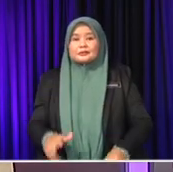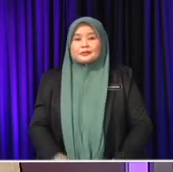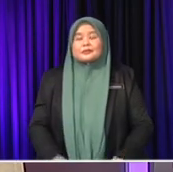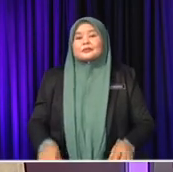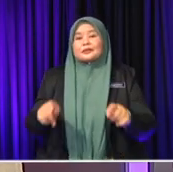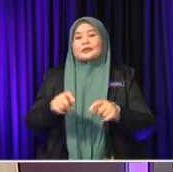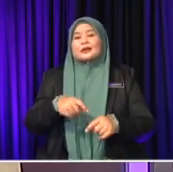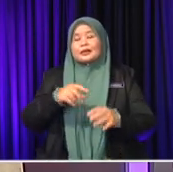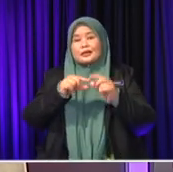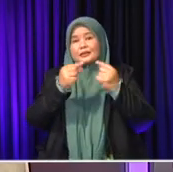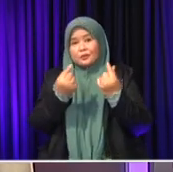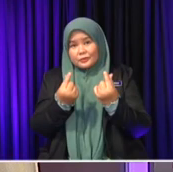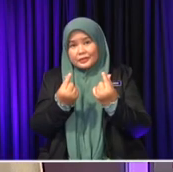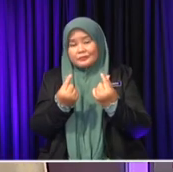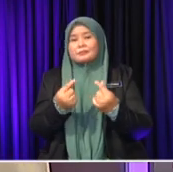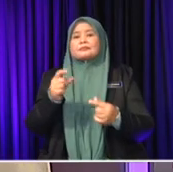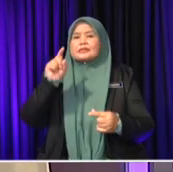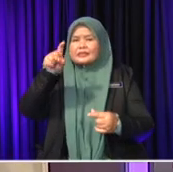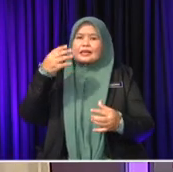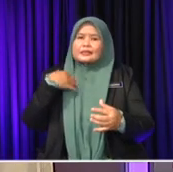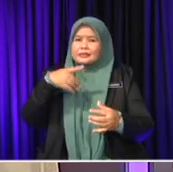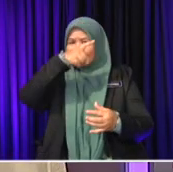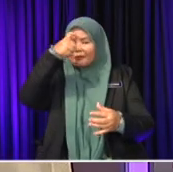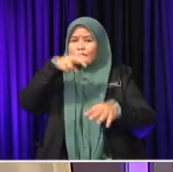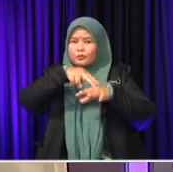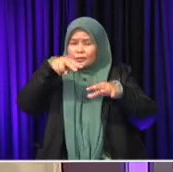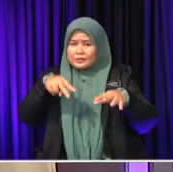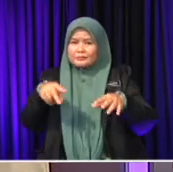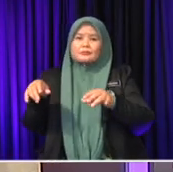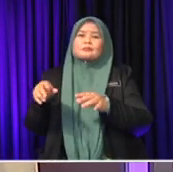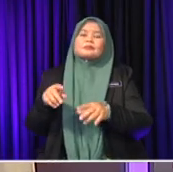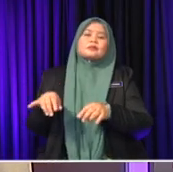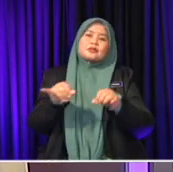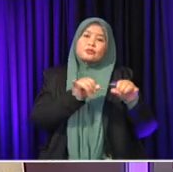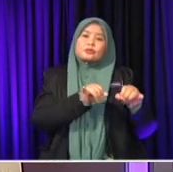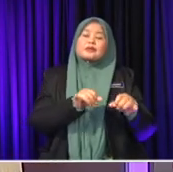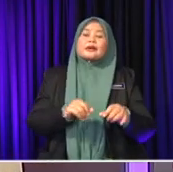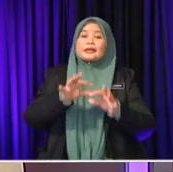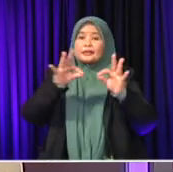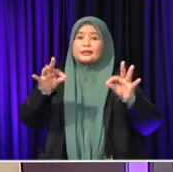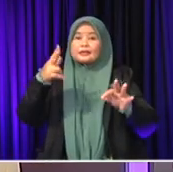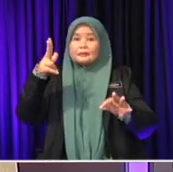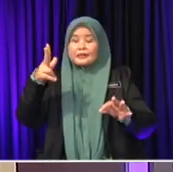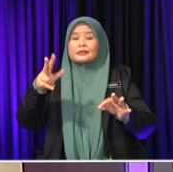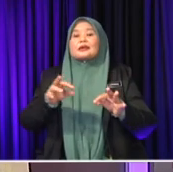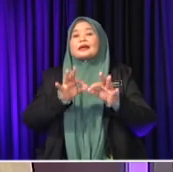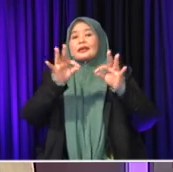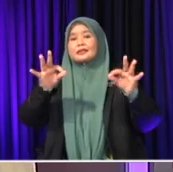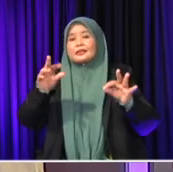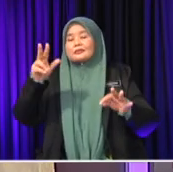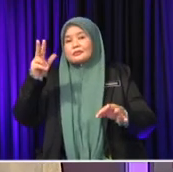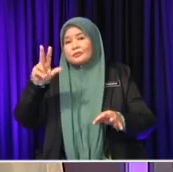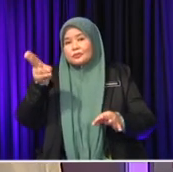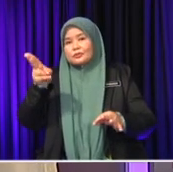ayat Alquran ada sebab turunnya Begitu juga dengan ayat ke-13 Surah al-hujurat ini